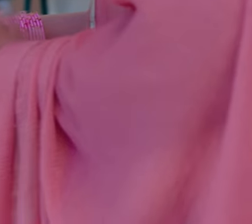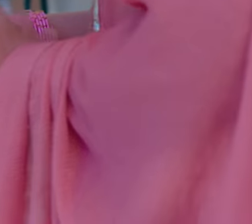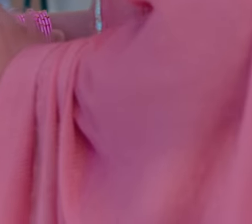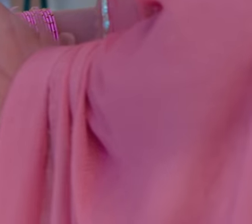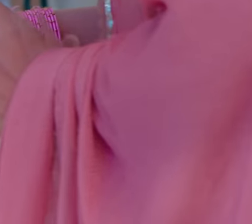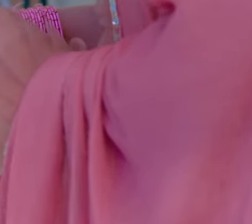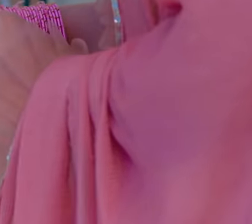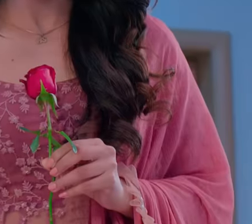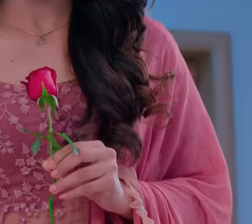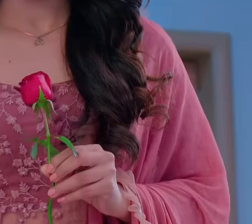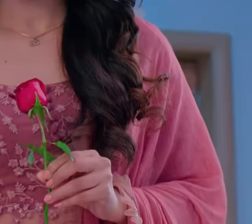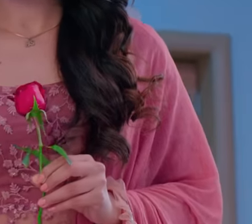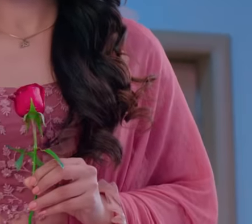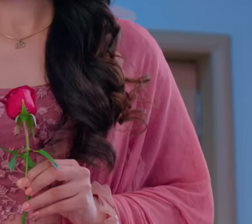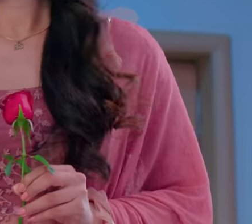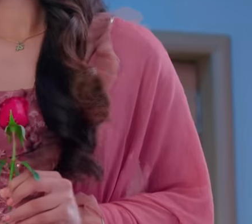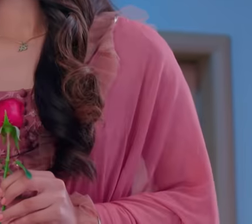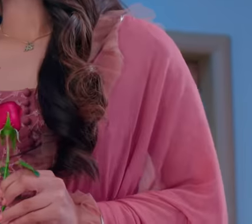तू ही मेरा खुदा,